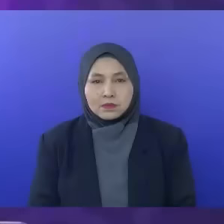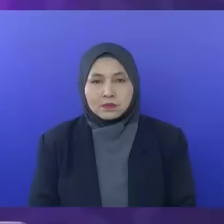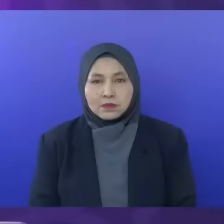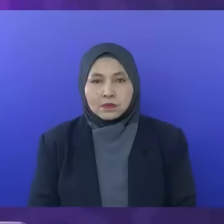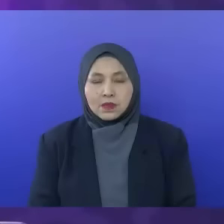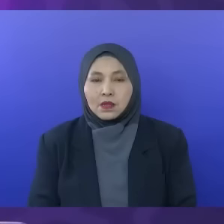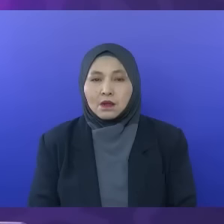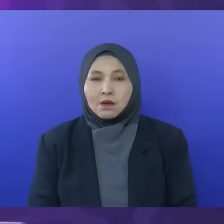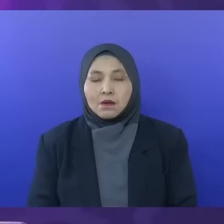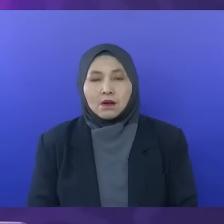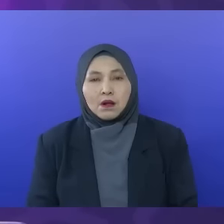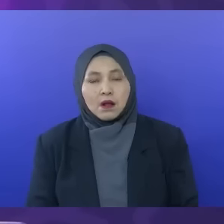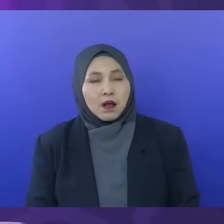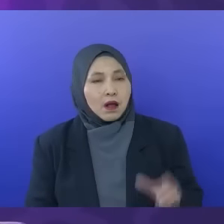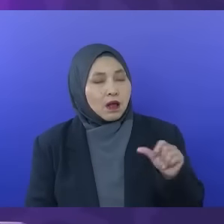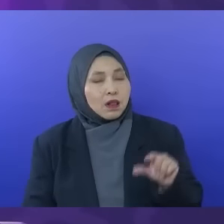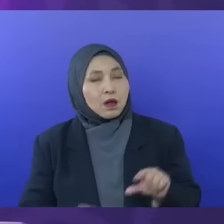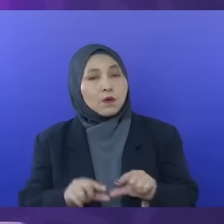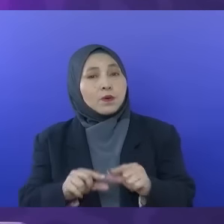Alquran